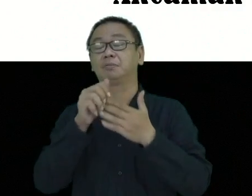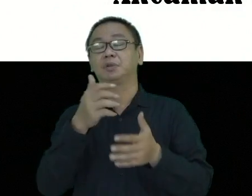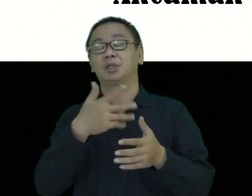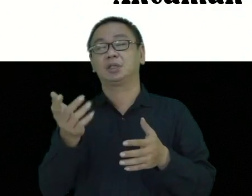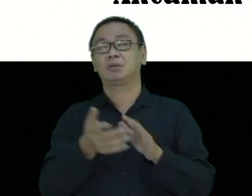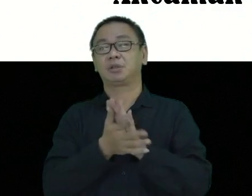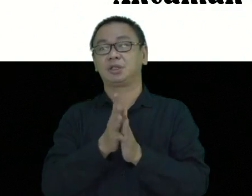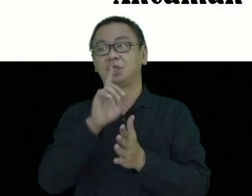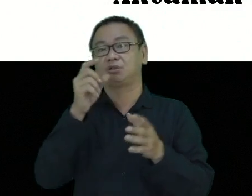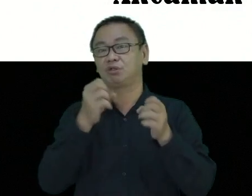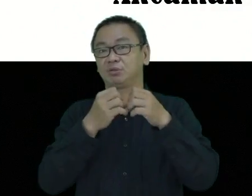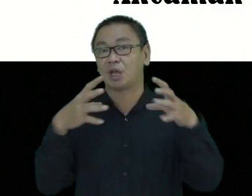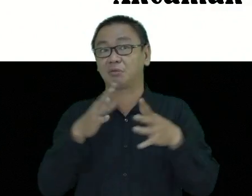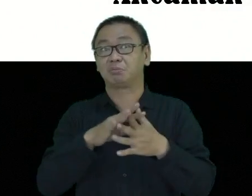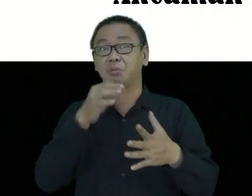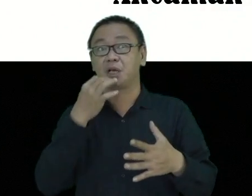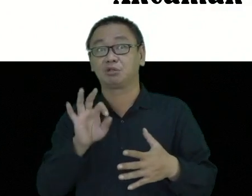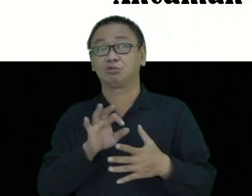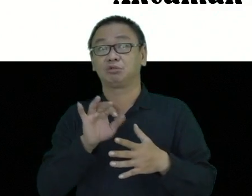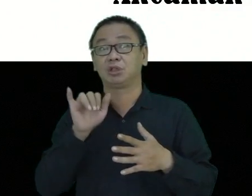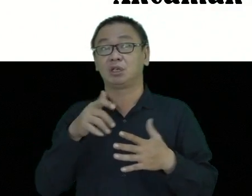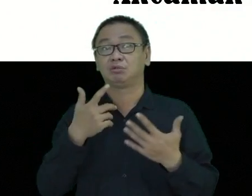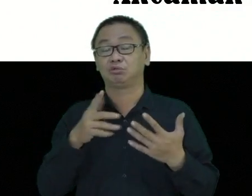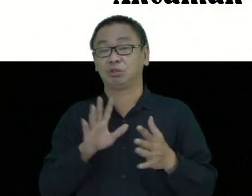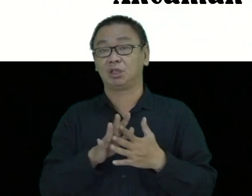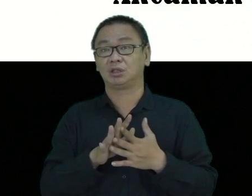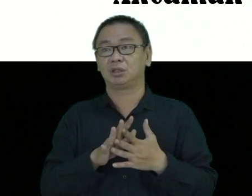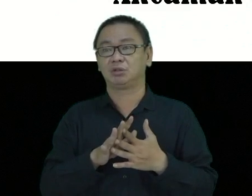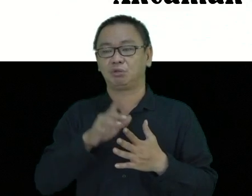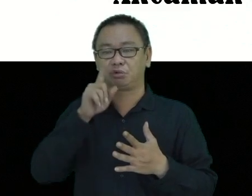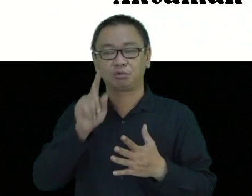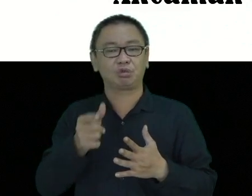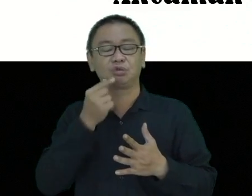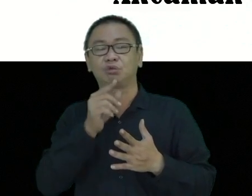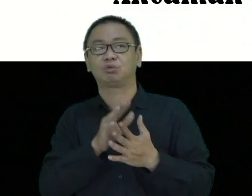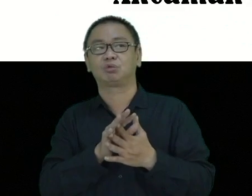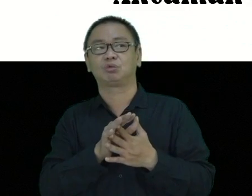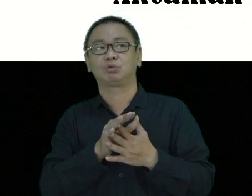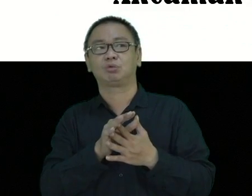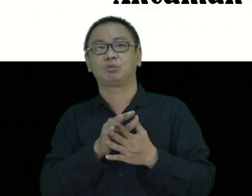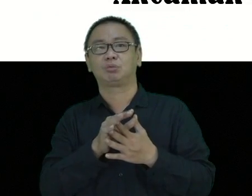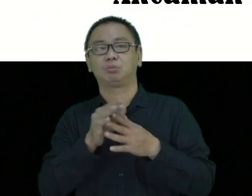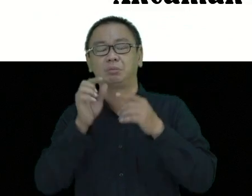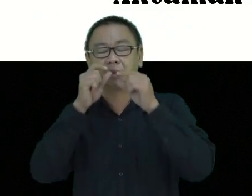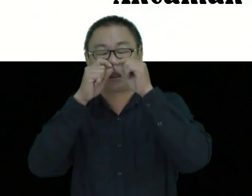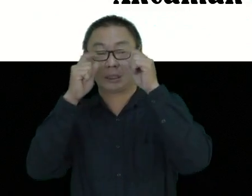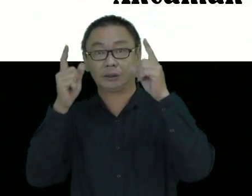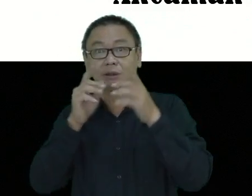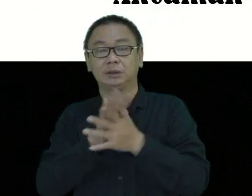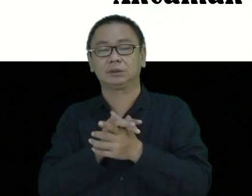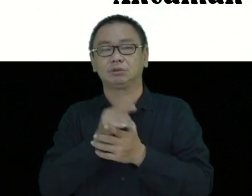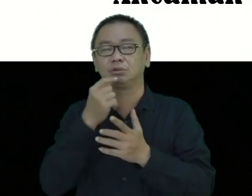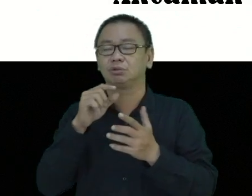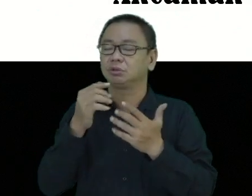satu ciptaan baru yang kemudian diutus untuk bersaksi akan cinta kasih Allah di